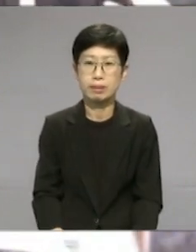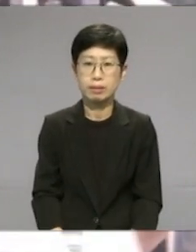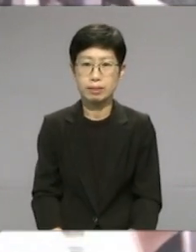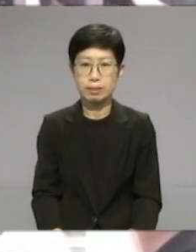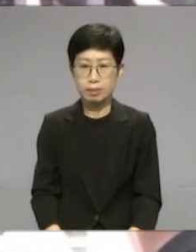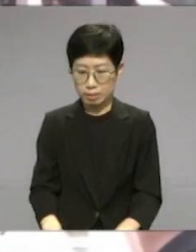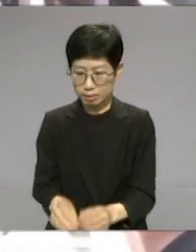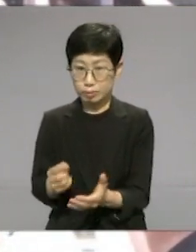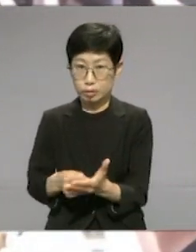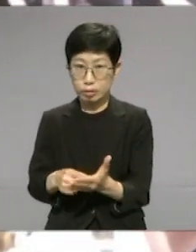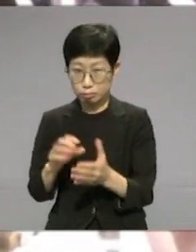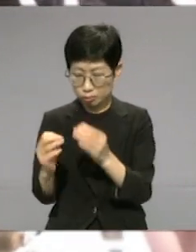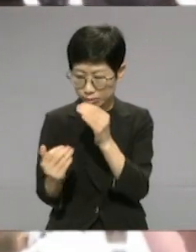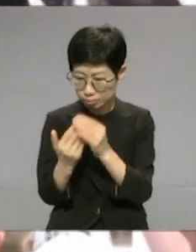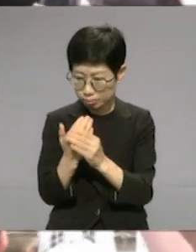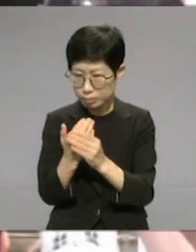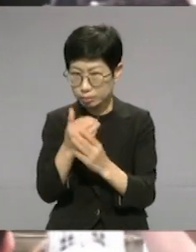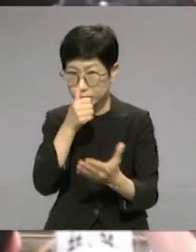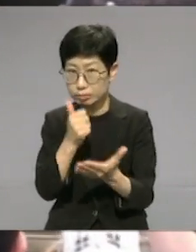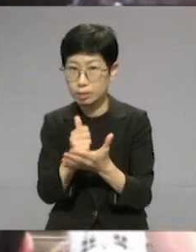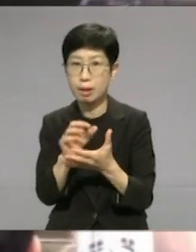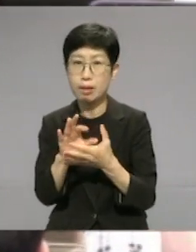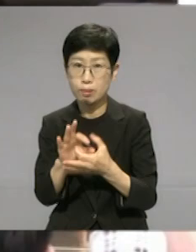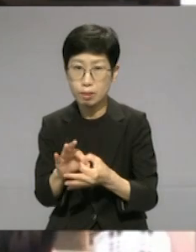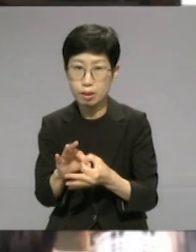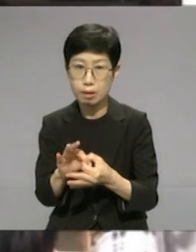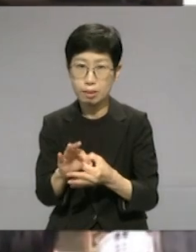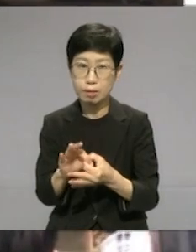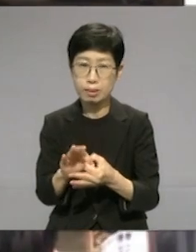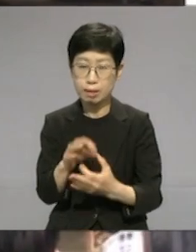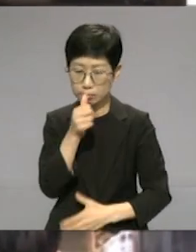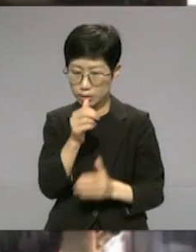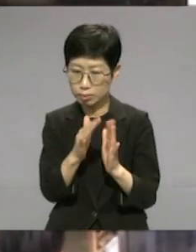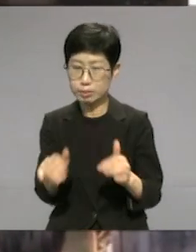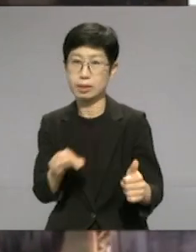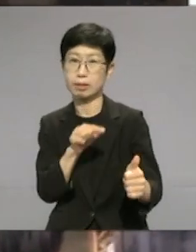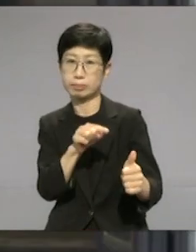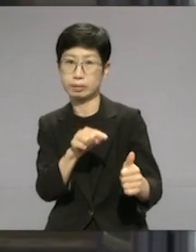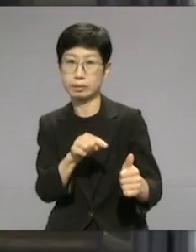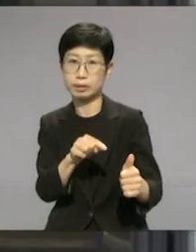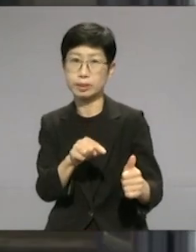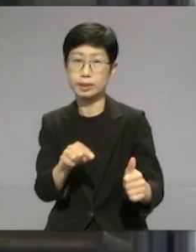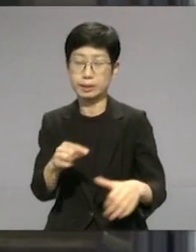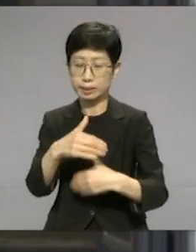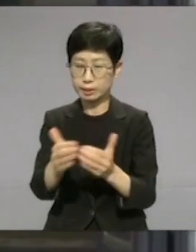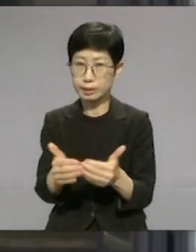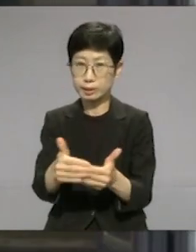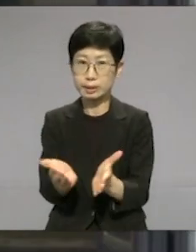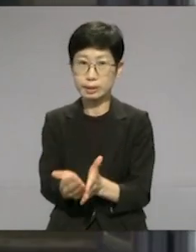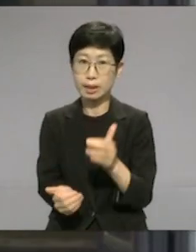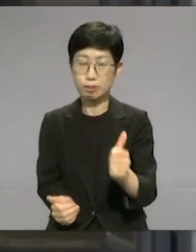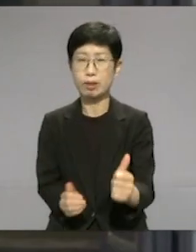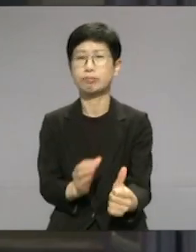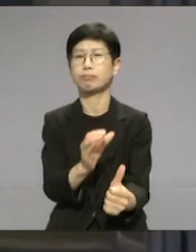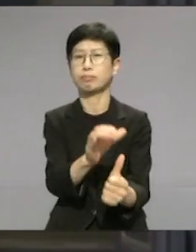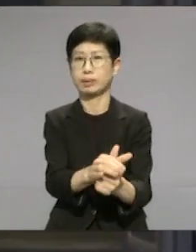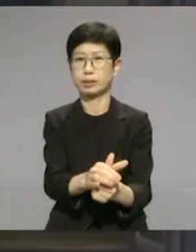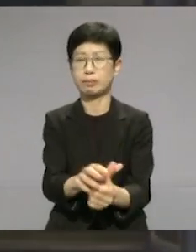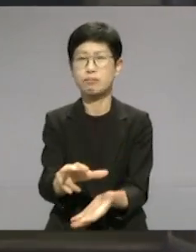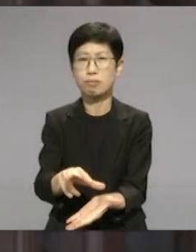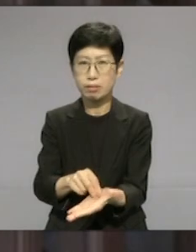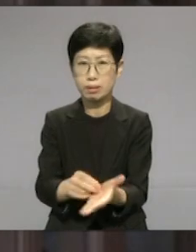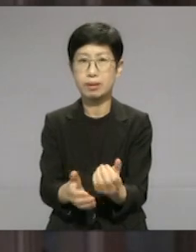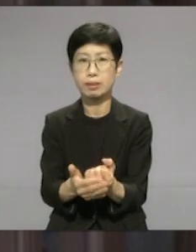세타 총리가 뇌물 혐의에 연루된 적이 있는 피치 추엔반 변호사를 내각 총리실 장관으로 인선했다는 것이